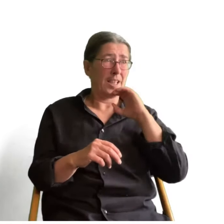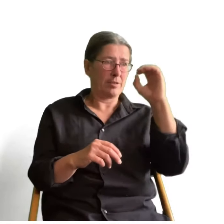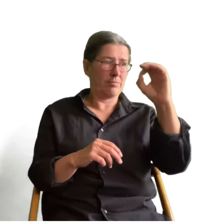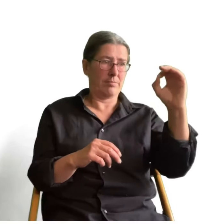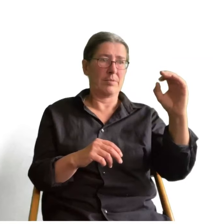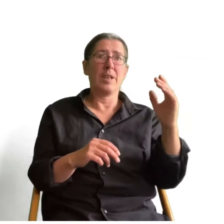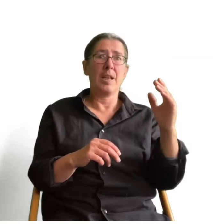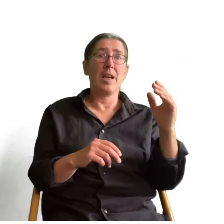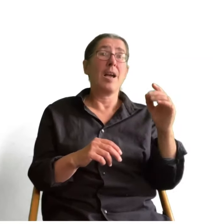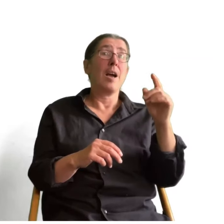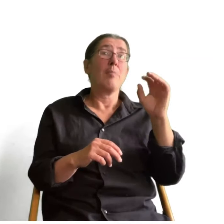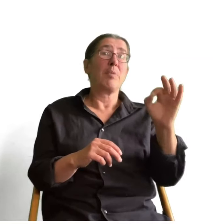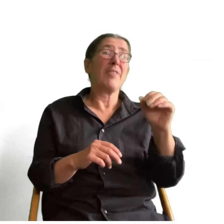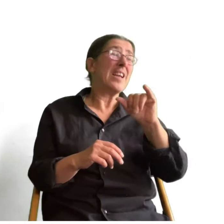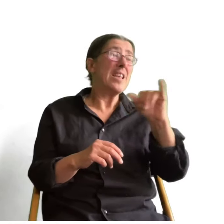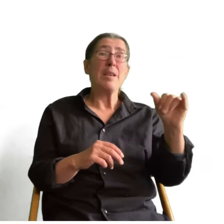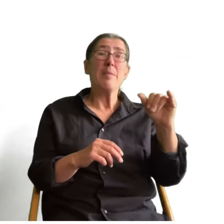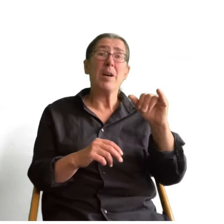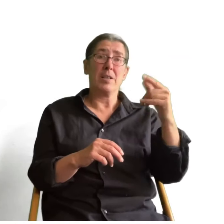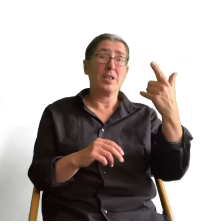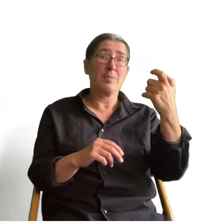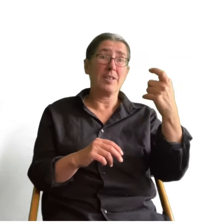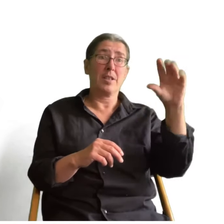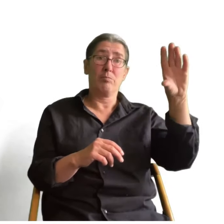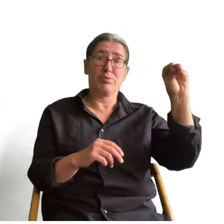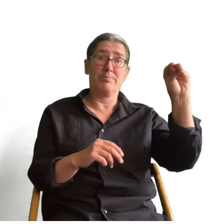einzelnen Centstücken immer 20